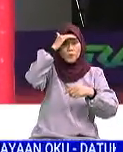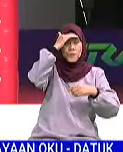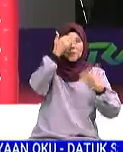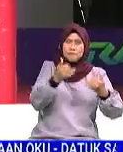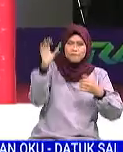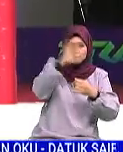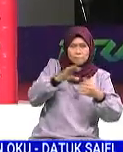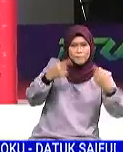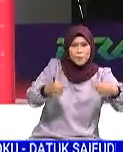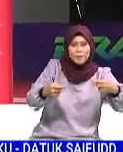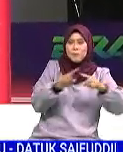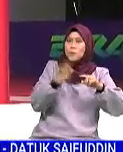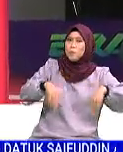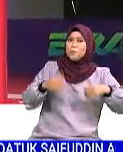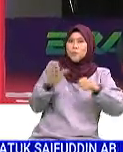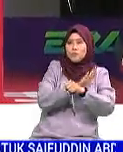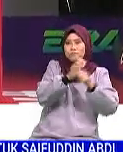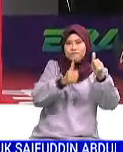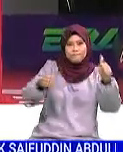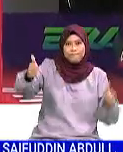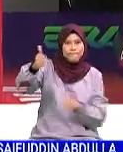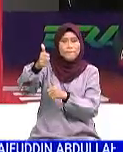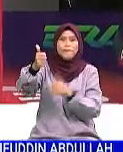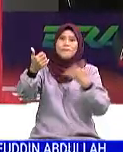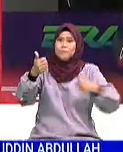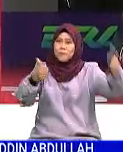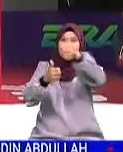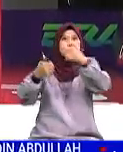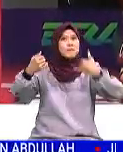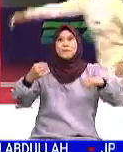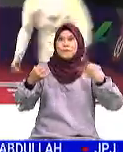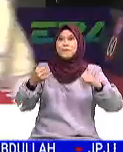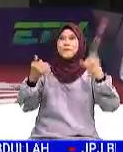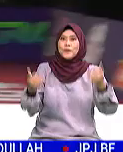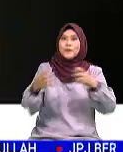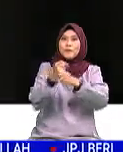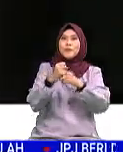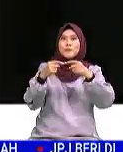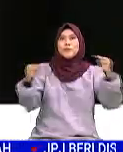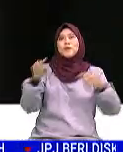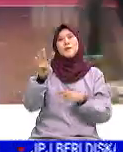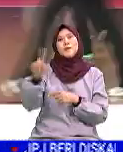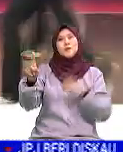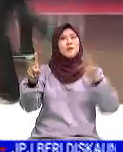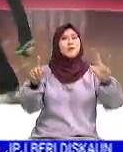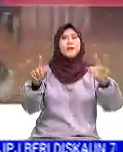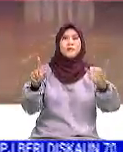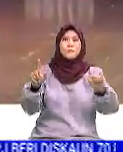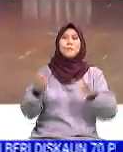rentak namun belum cukup untuk memintas Kuala Lumpur yang kekal mendahului dengan keputusan